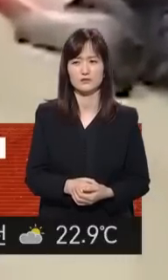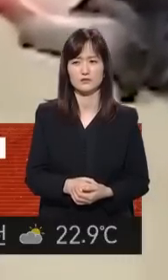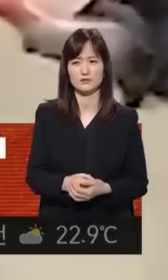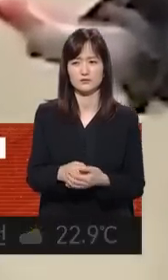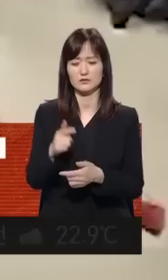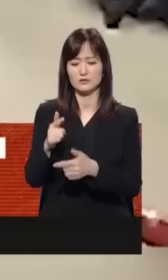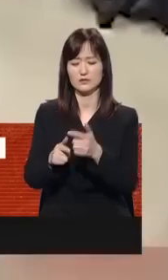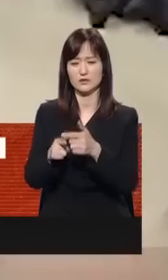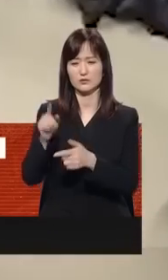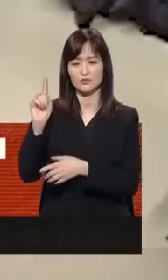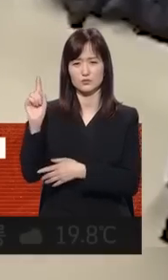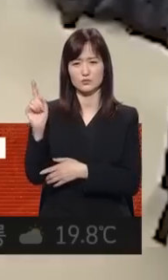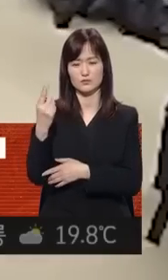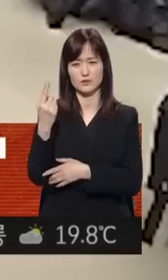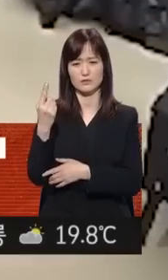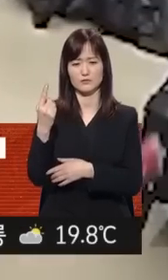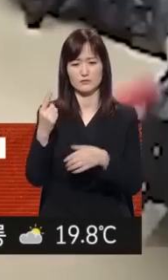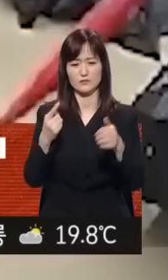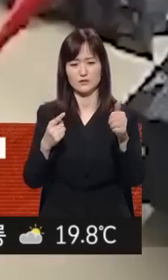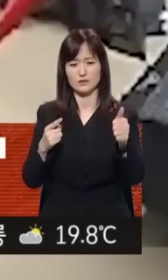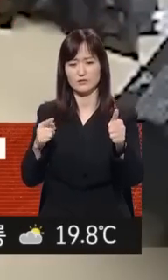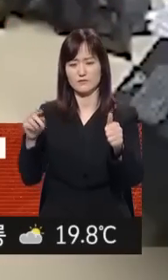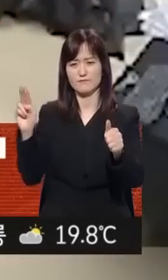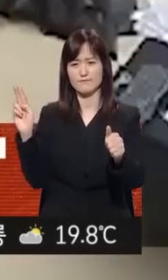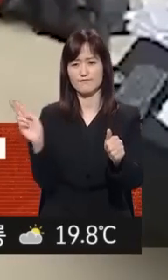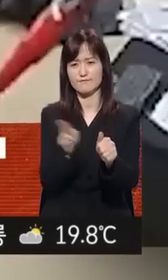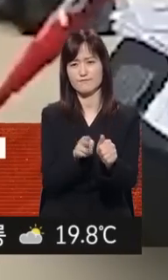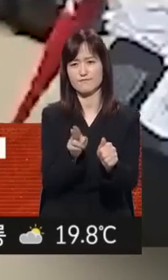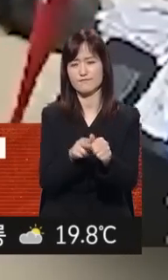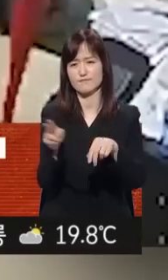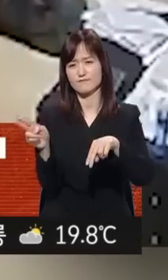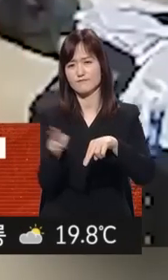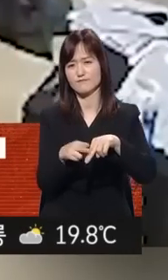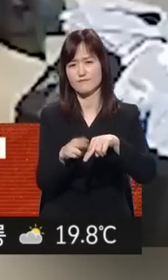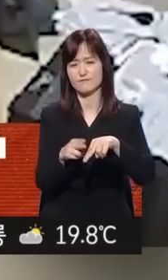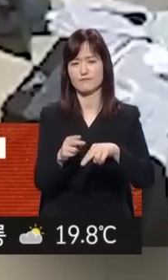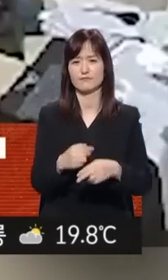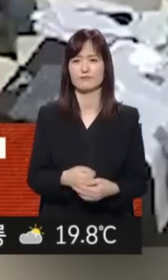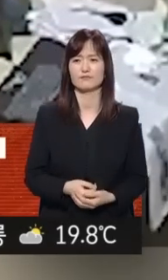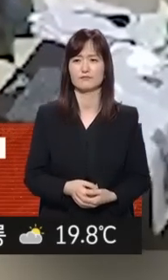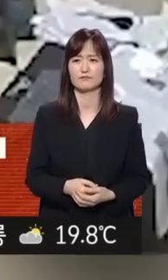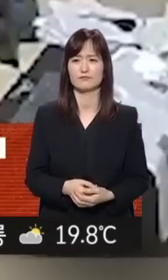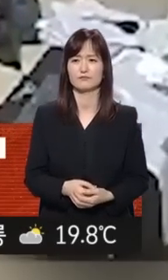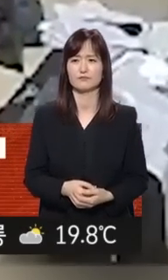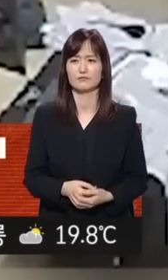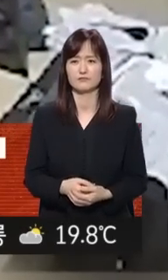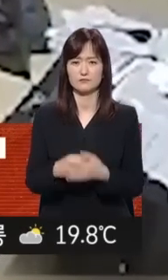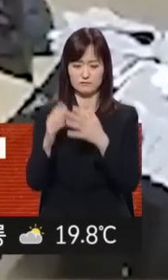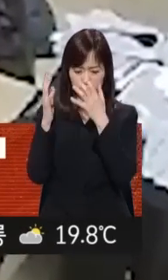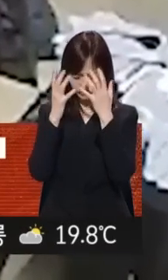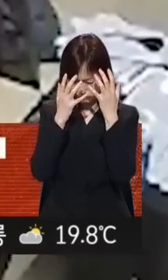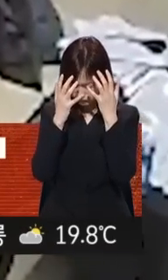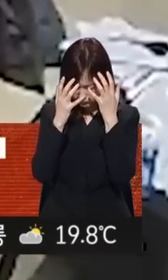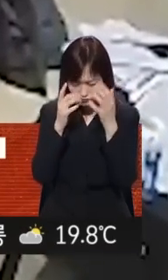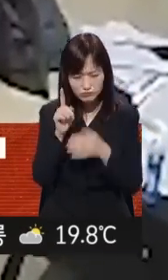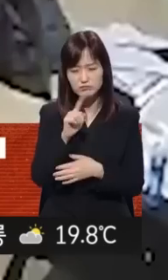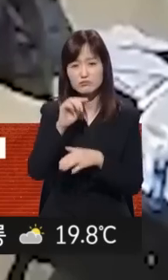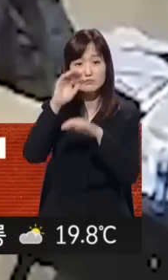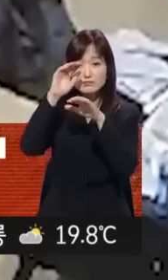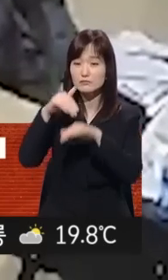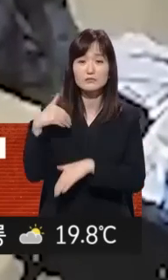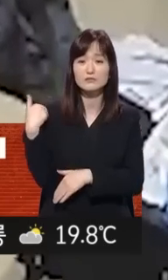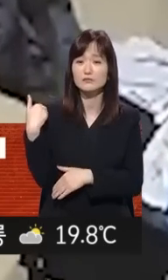흉기를 가지고 등기를 가지고 피해자에게 폭행을 했다라고 합니다 지금 복잡해서 이게 무슨 얘기인지 모르겠다라고 얘기를 하시는데 제가